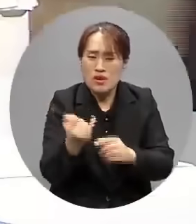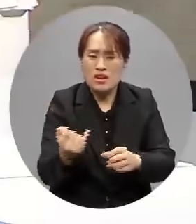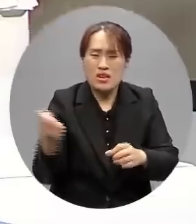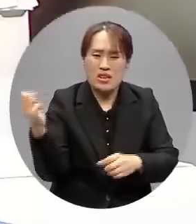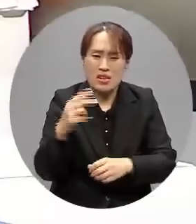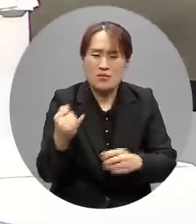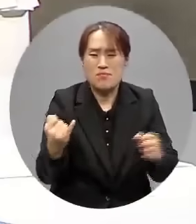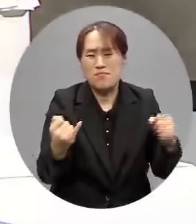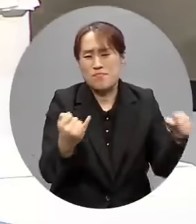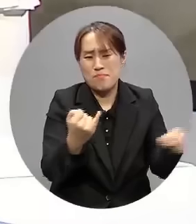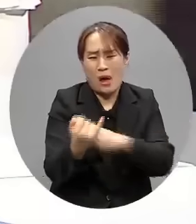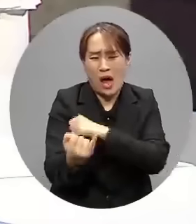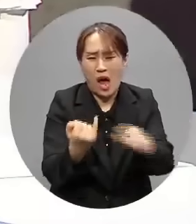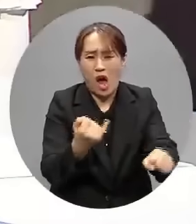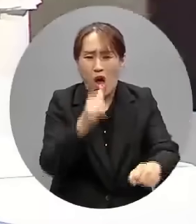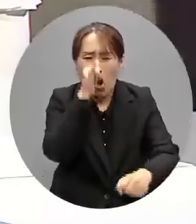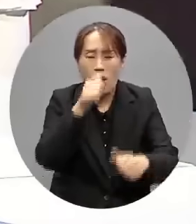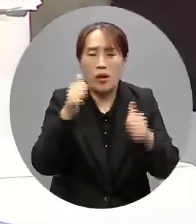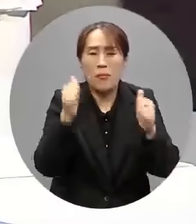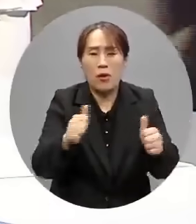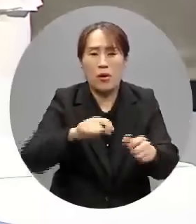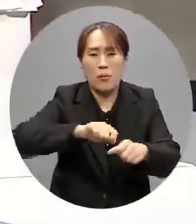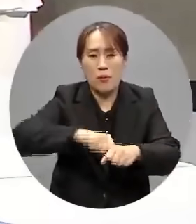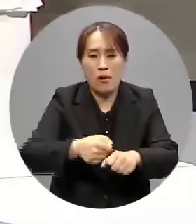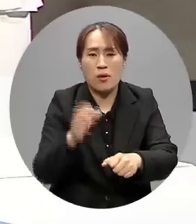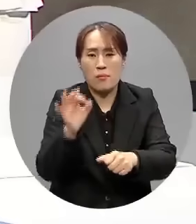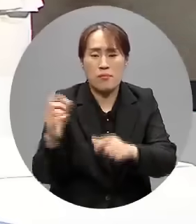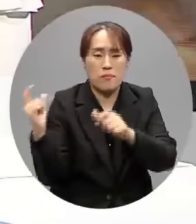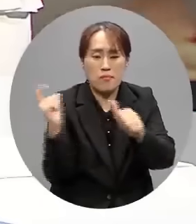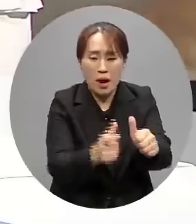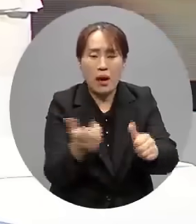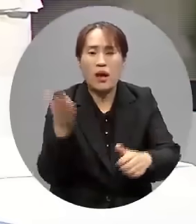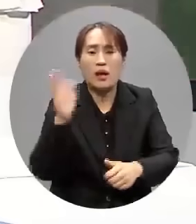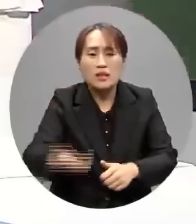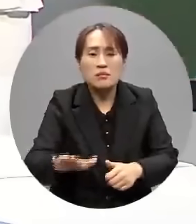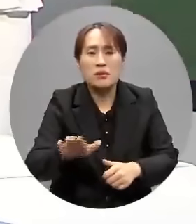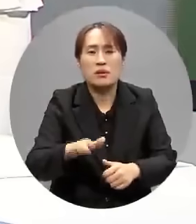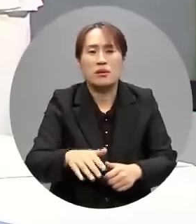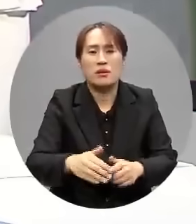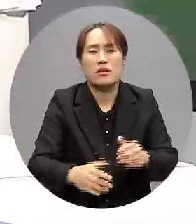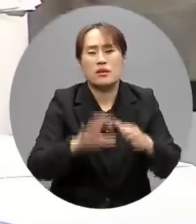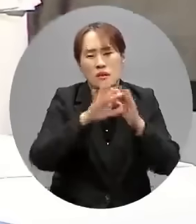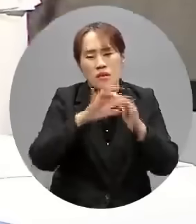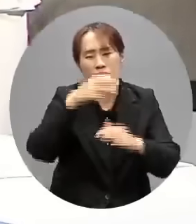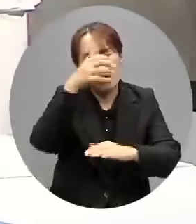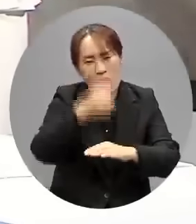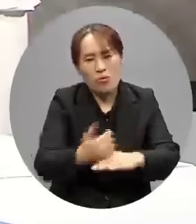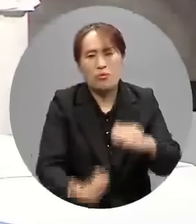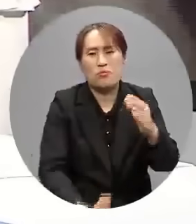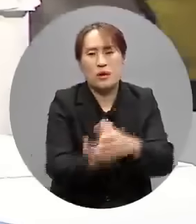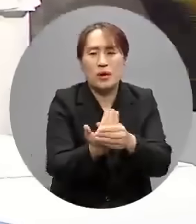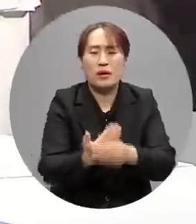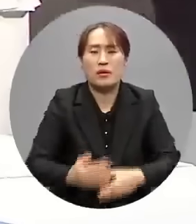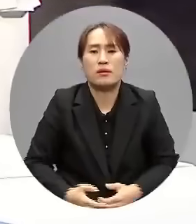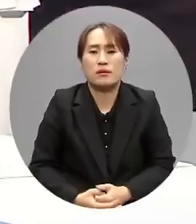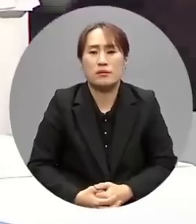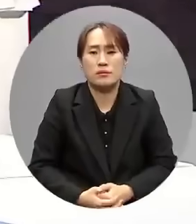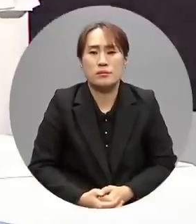상습적으로 폭행했고 법원에서 벌금형까지 받았지만 사건을 막지는 못했습니다 이초원